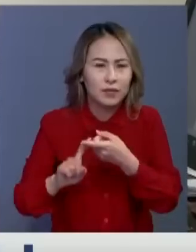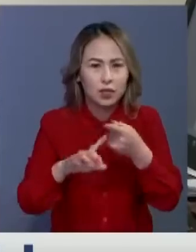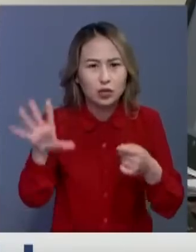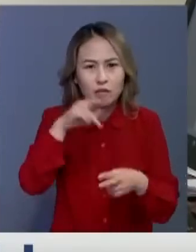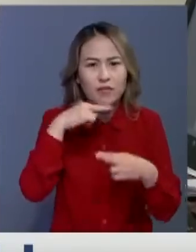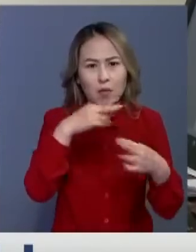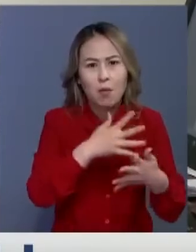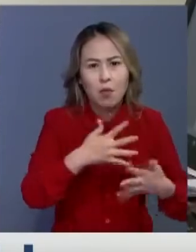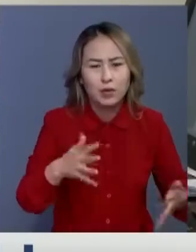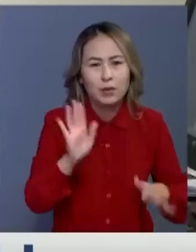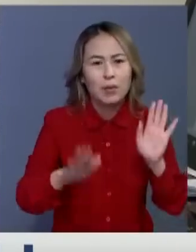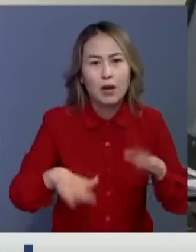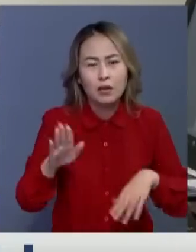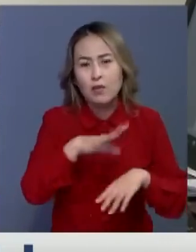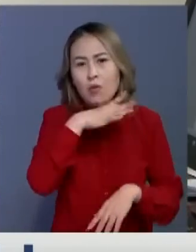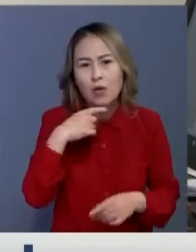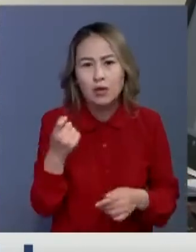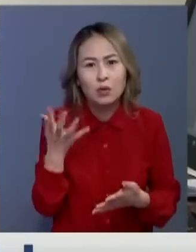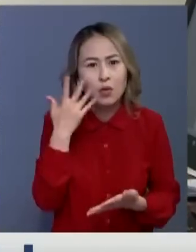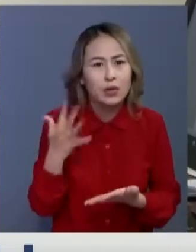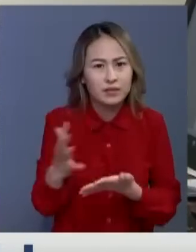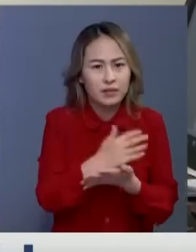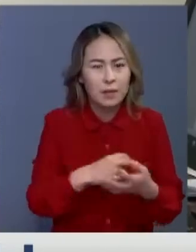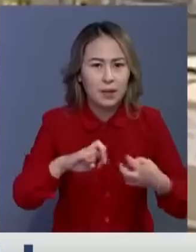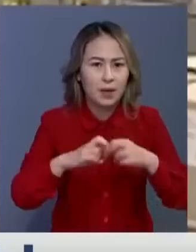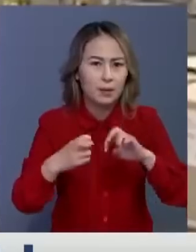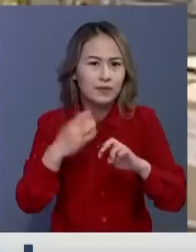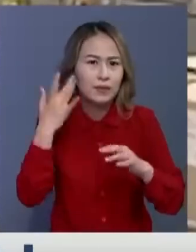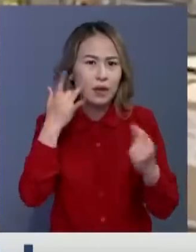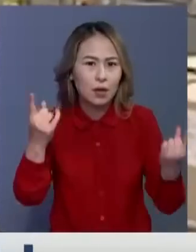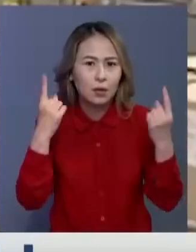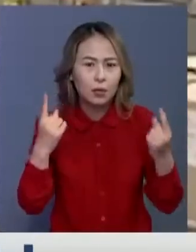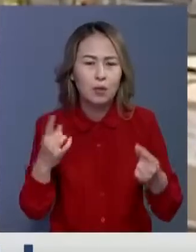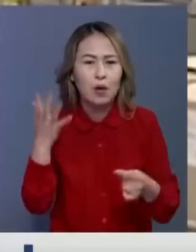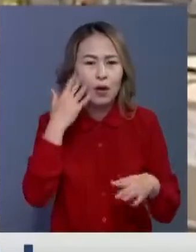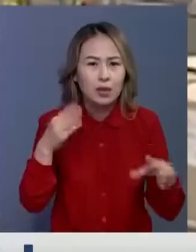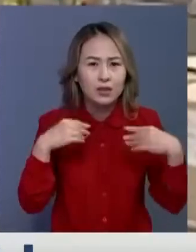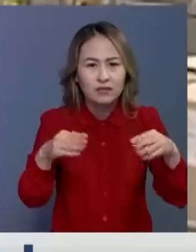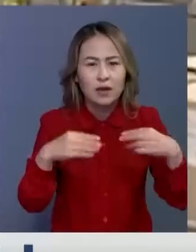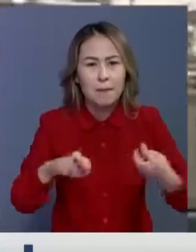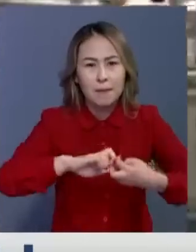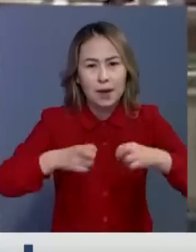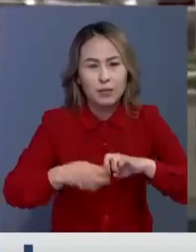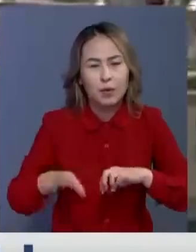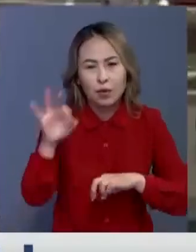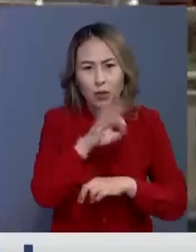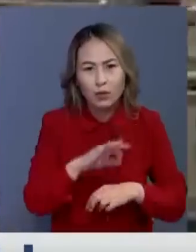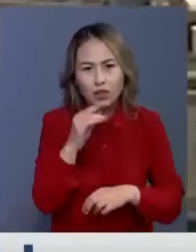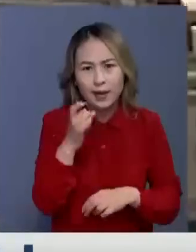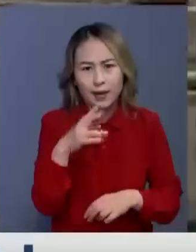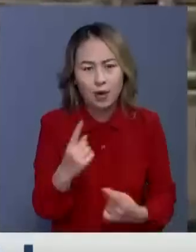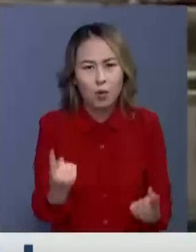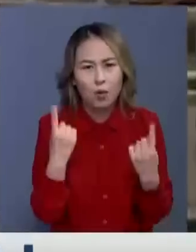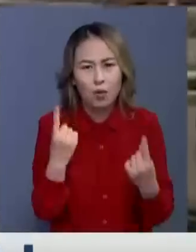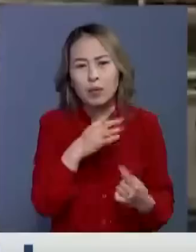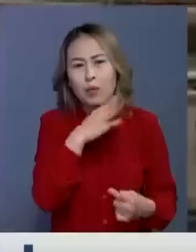Осында немқұрайлық кесірінен астық жинау кезінде біраз қиындыққа тап боламыз. Аграрлық сектордағы түйткілдердің зардабын Чехиядағы